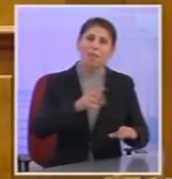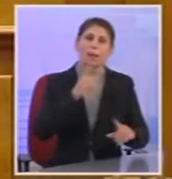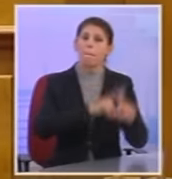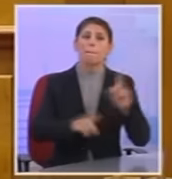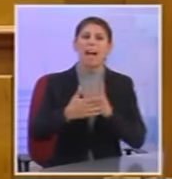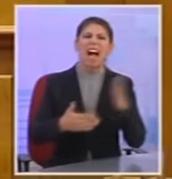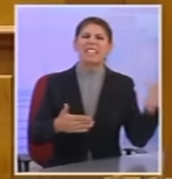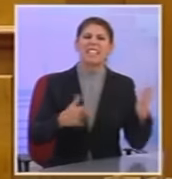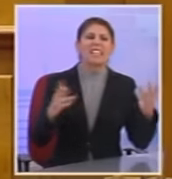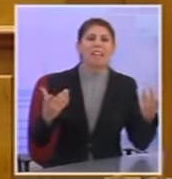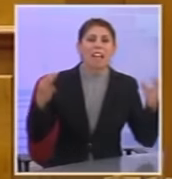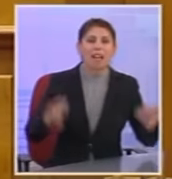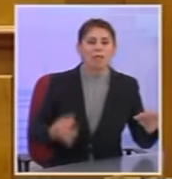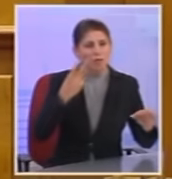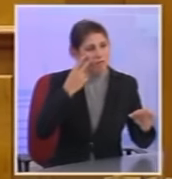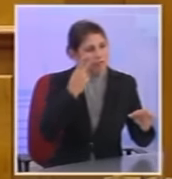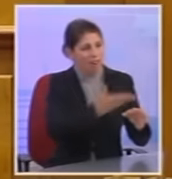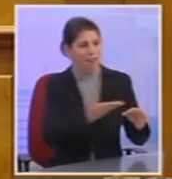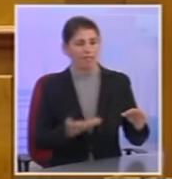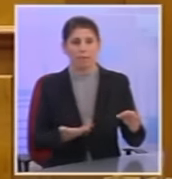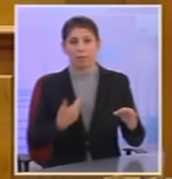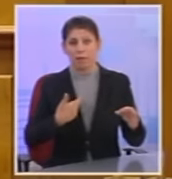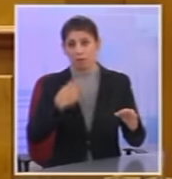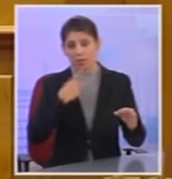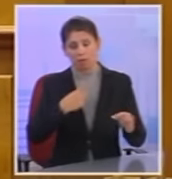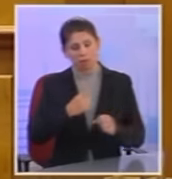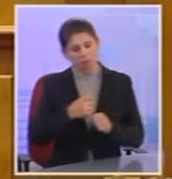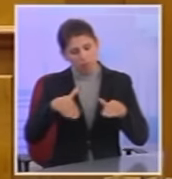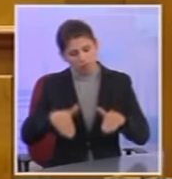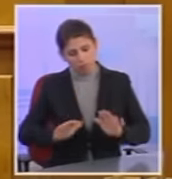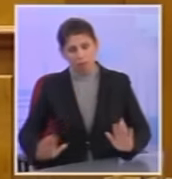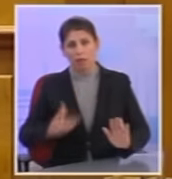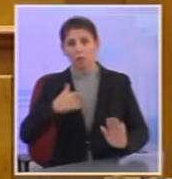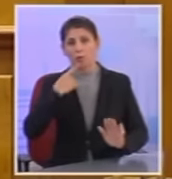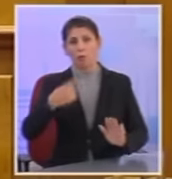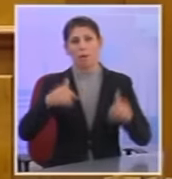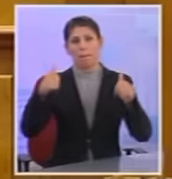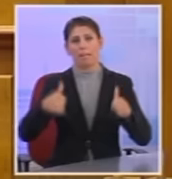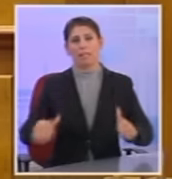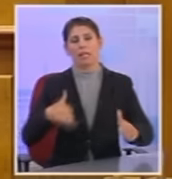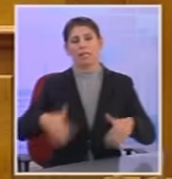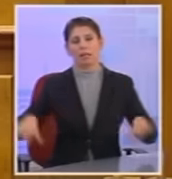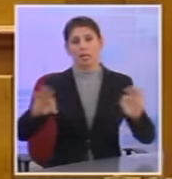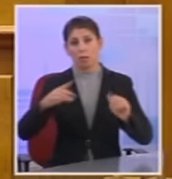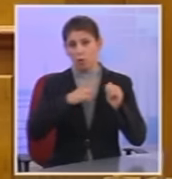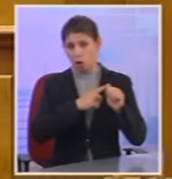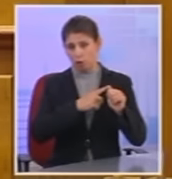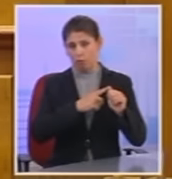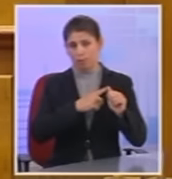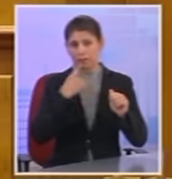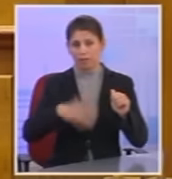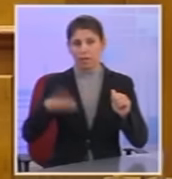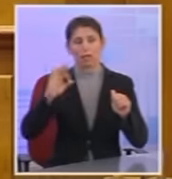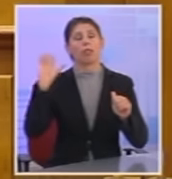η αριστερά. Εμείς, σας είπα, θα μείνουμε πιστοί στις διακηρύξεις μας. Γι' αυτό, πρώτον, επί της